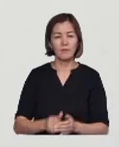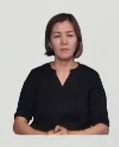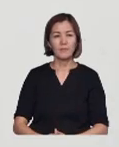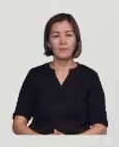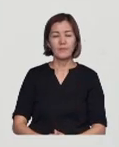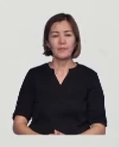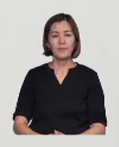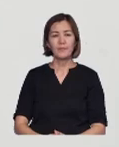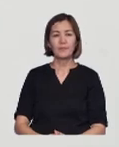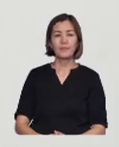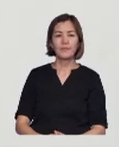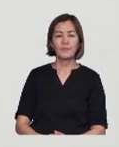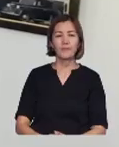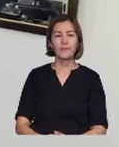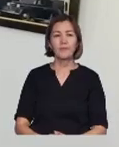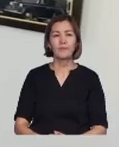тоқталды.